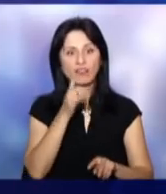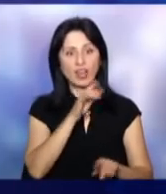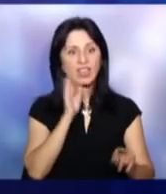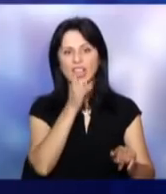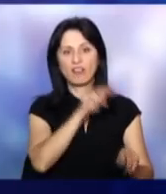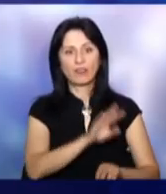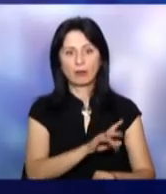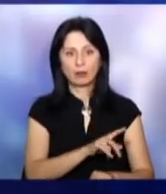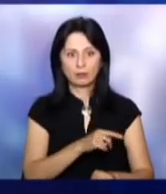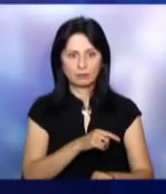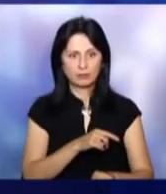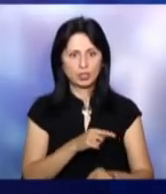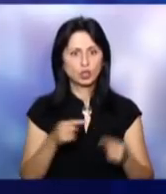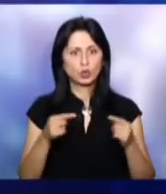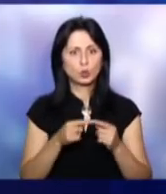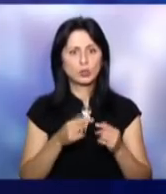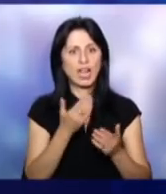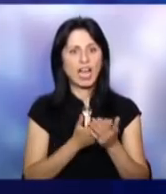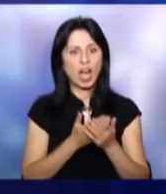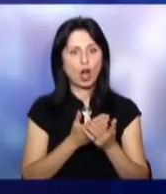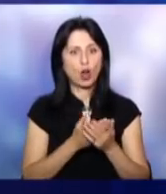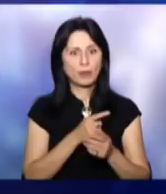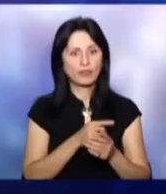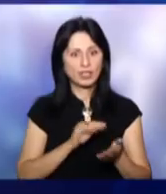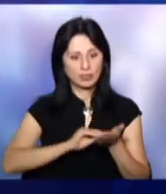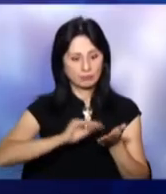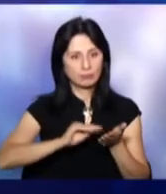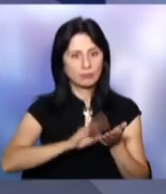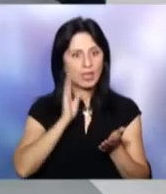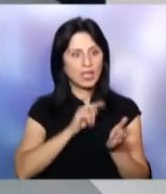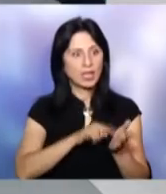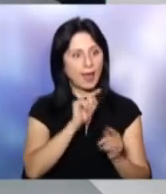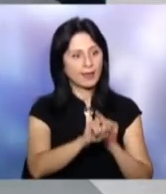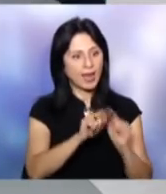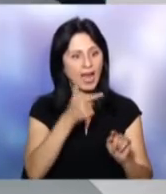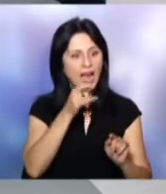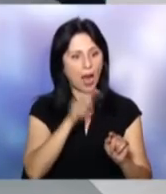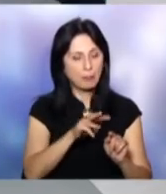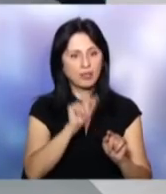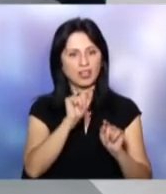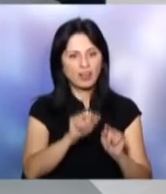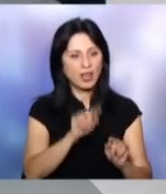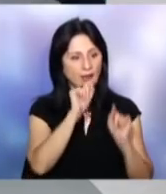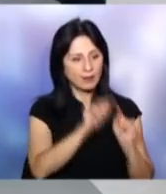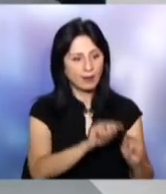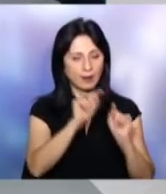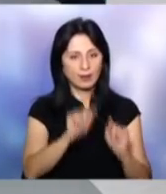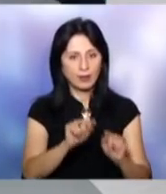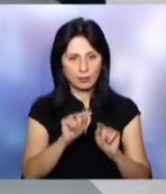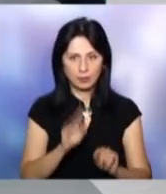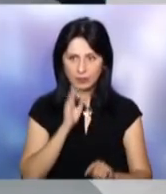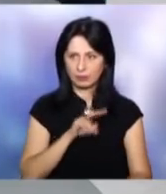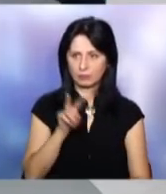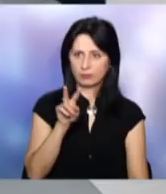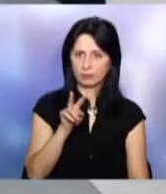უნდა გაკეთდეს. Და ზუსტ რეკომენდაციებს ლამის რვეულში ვუწერდი, რომ ამდენი გრამი ეს უნდა ჭამოს, მე ესე უნდა ქნას, მე და ნუ